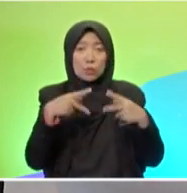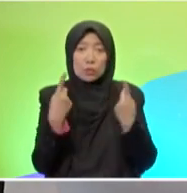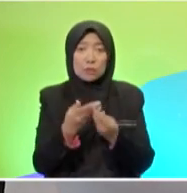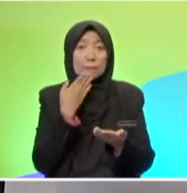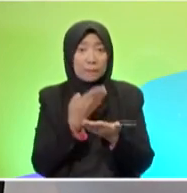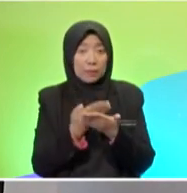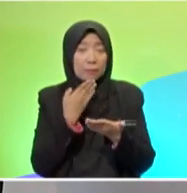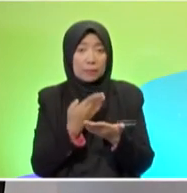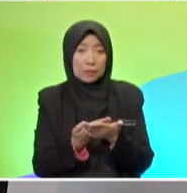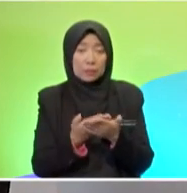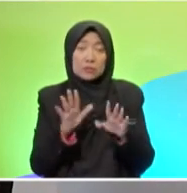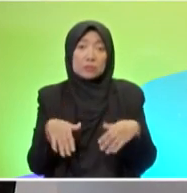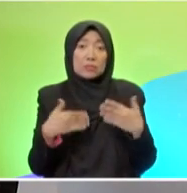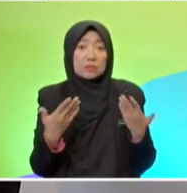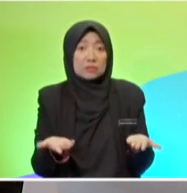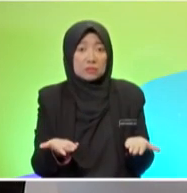tak jaga macam-macam